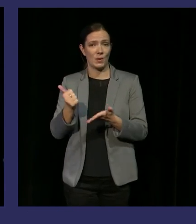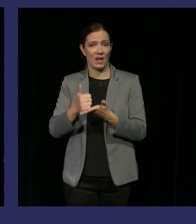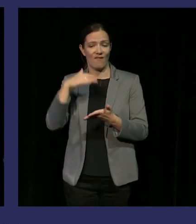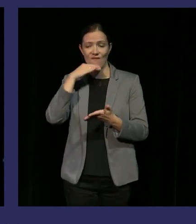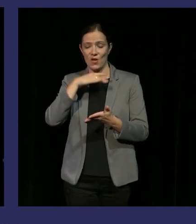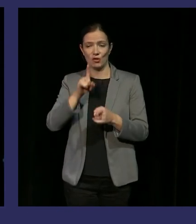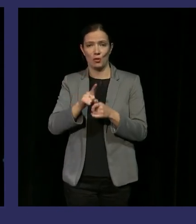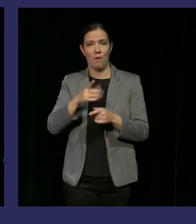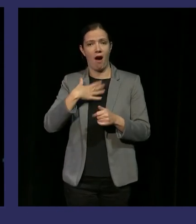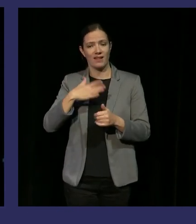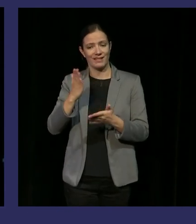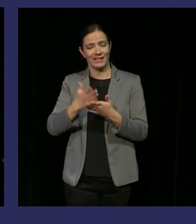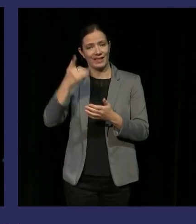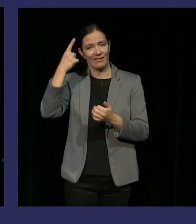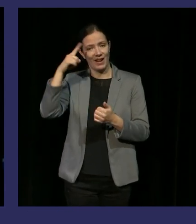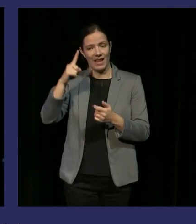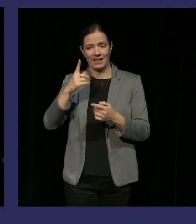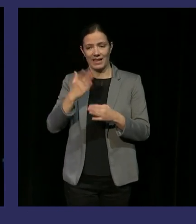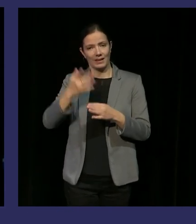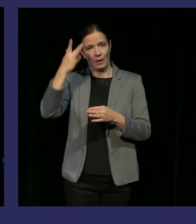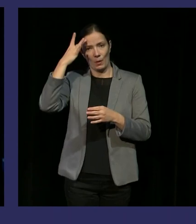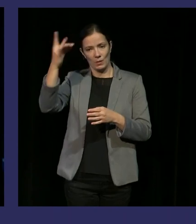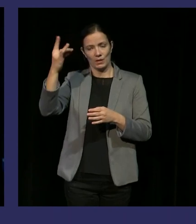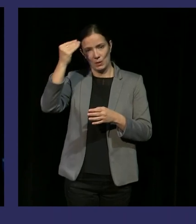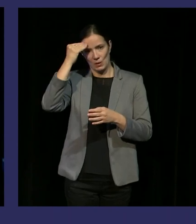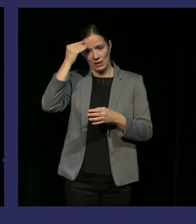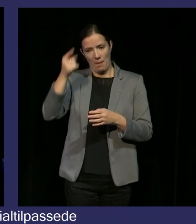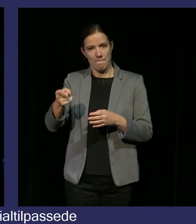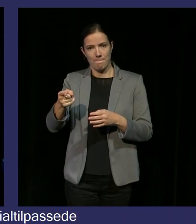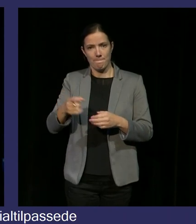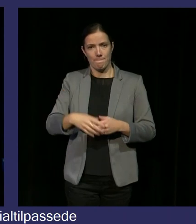har ferdighetene og kunnskapen til det.